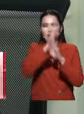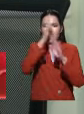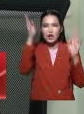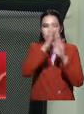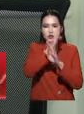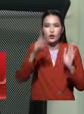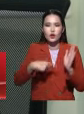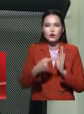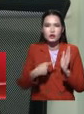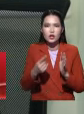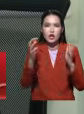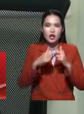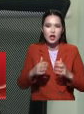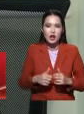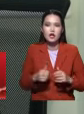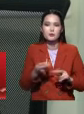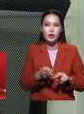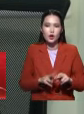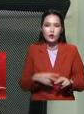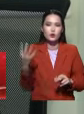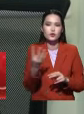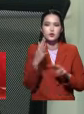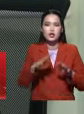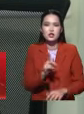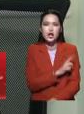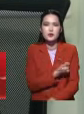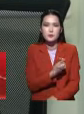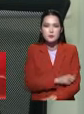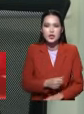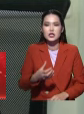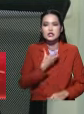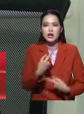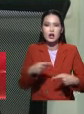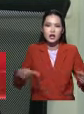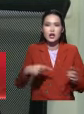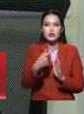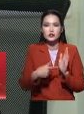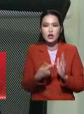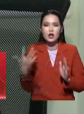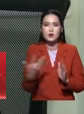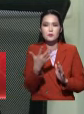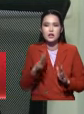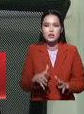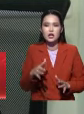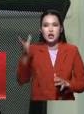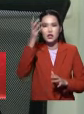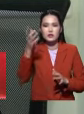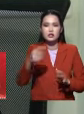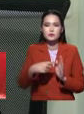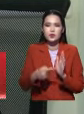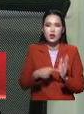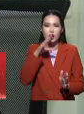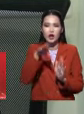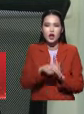экологиялық тараптағы сұрақтар, төртінші медицина саласы бойынша сұрақтар және бесінші білім саласы бойынша сұрақтар.